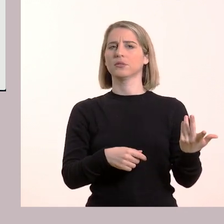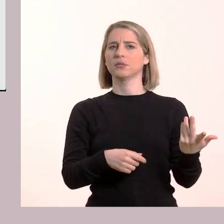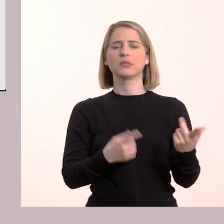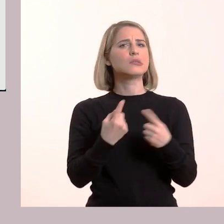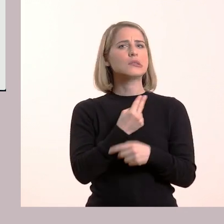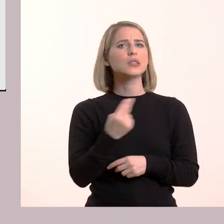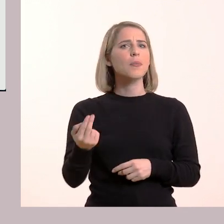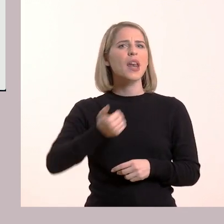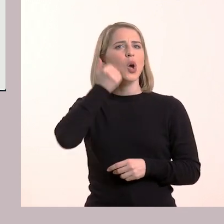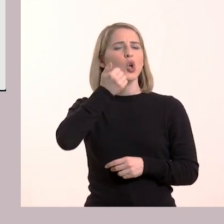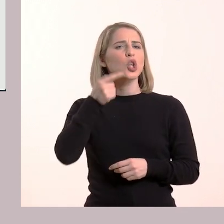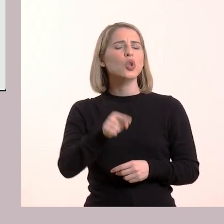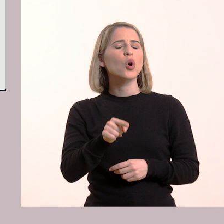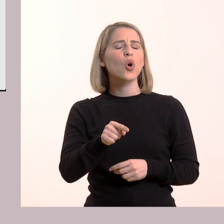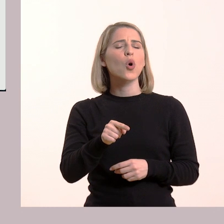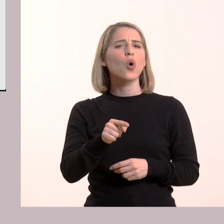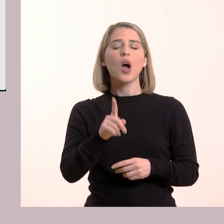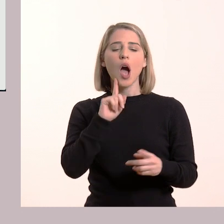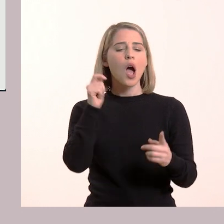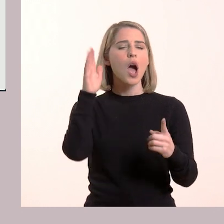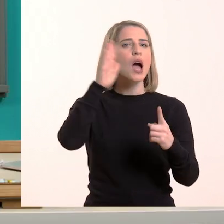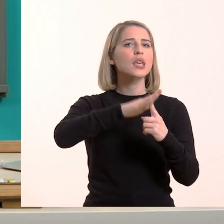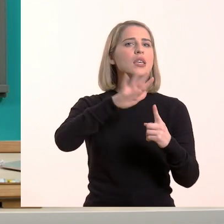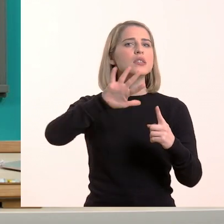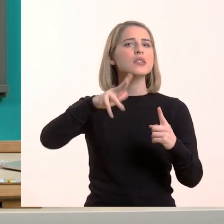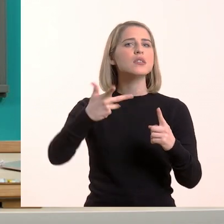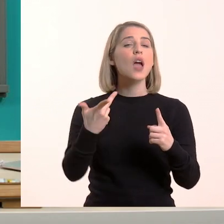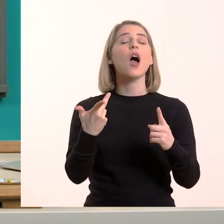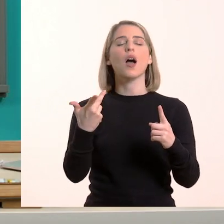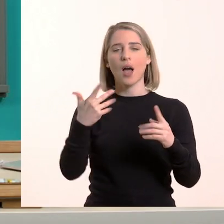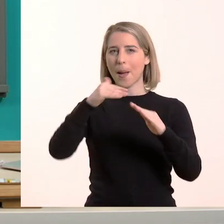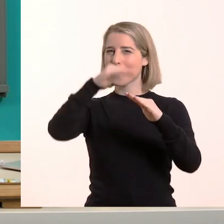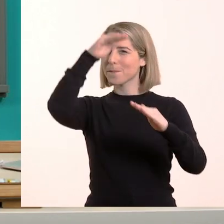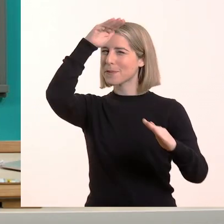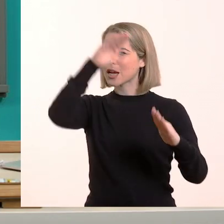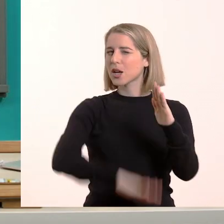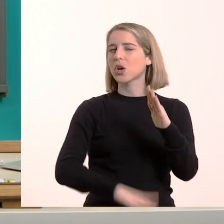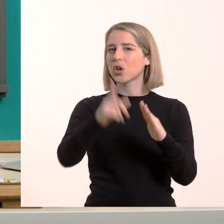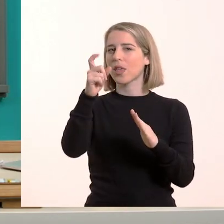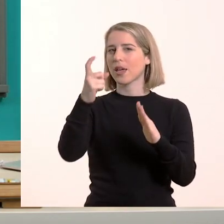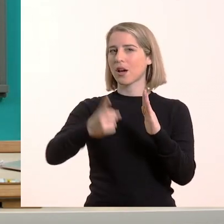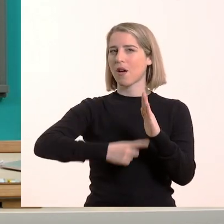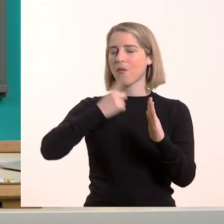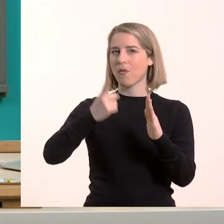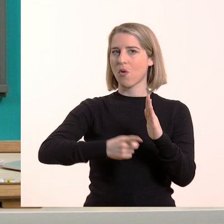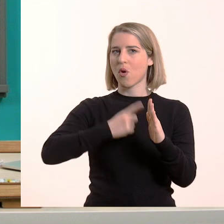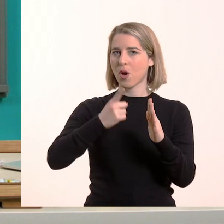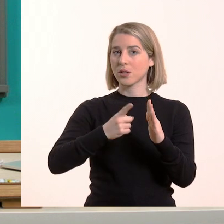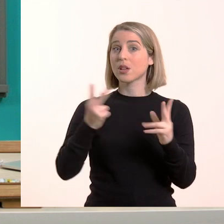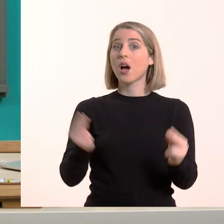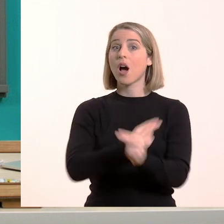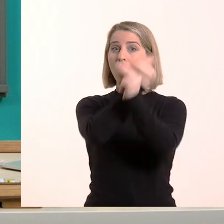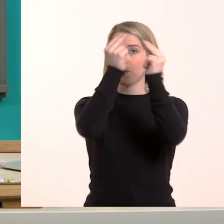με το κόκκινο ραβδί τι λέει? Ό,τι αγγίζει γίνεται μικρότερο 10 φορές. Άρα, ο Γιώργος